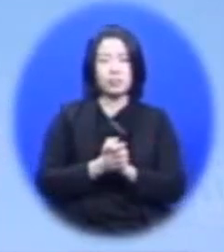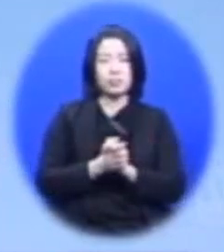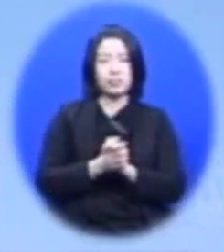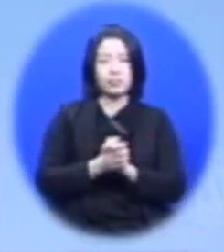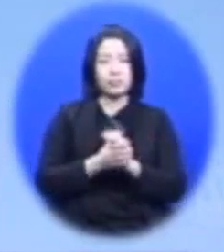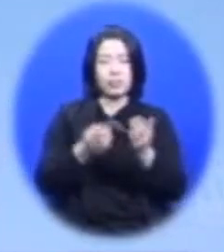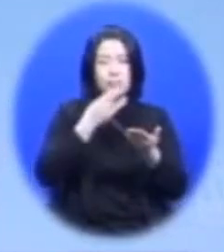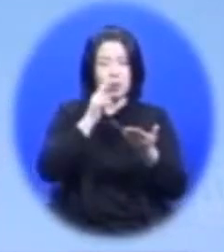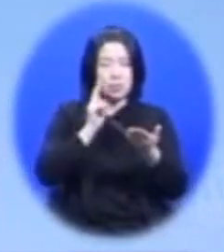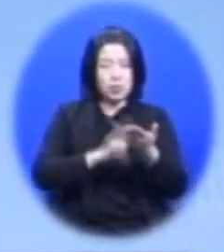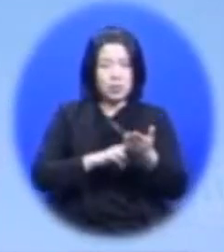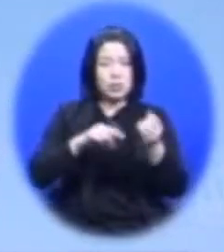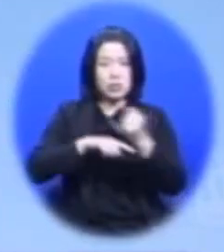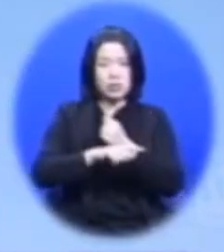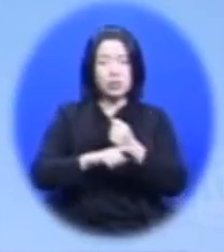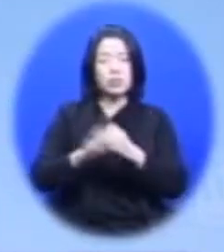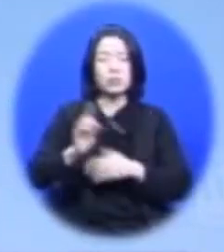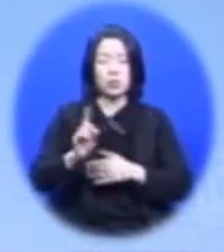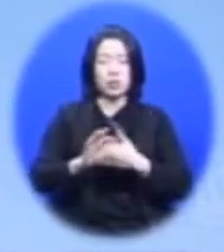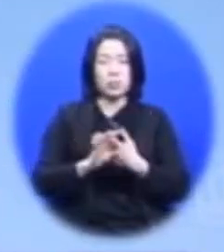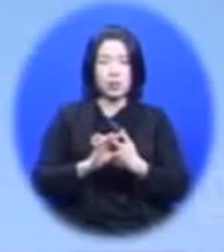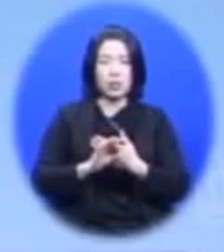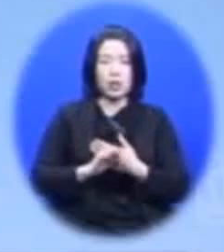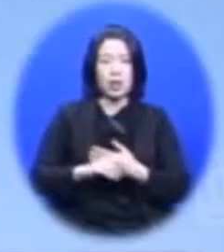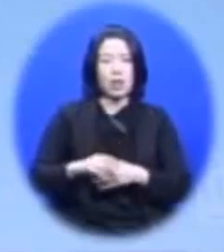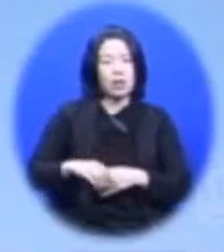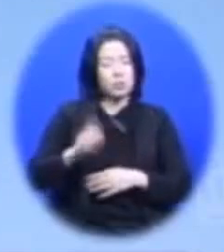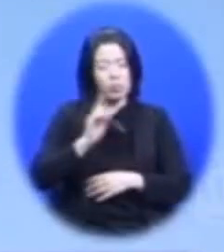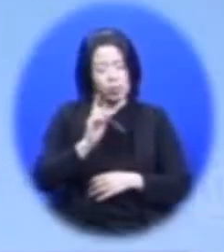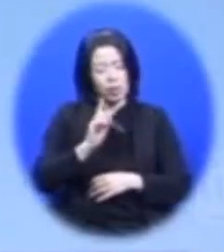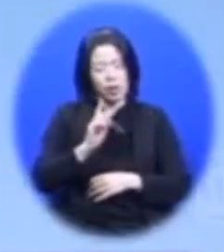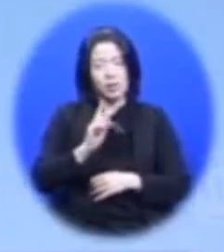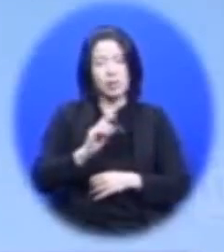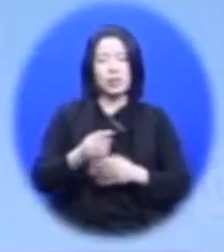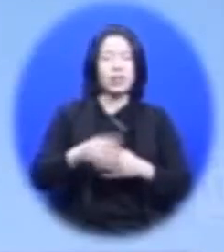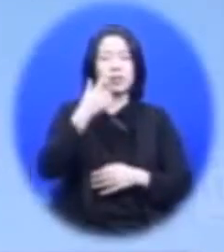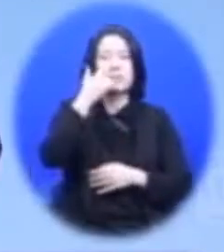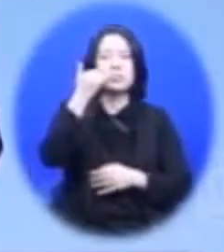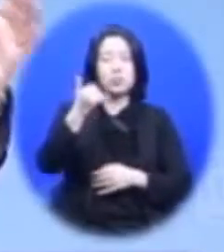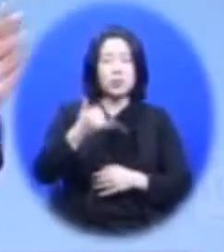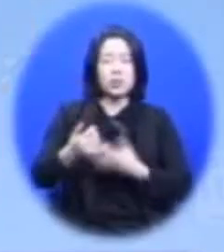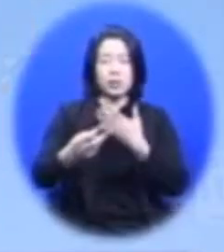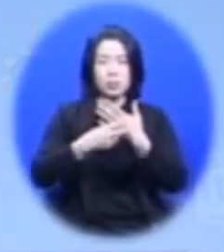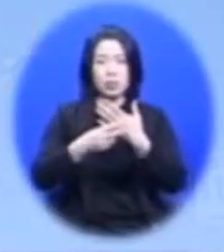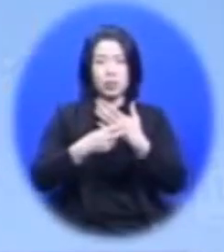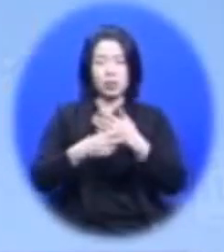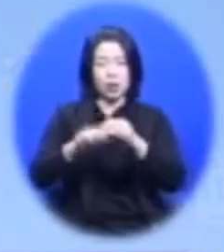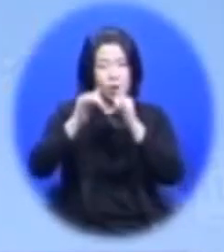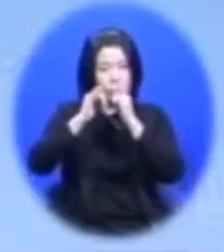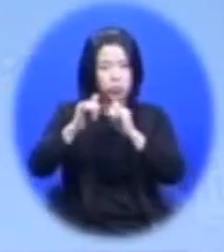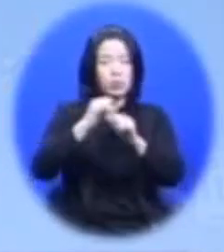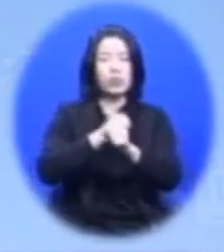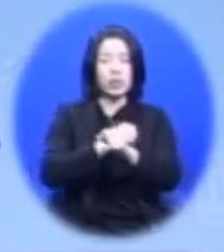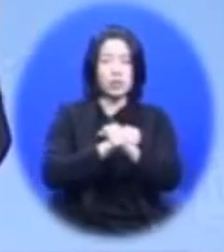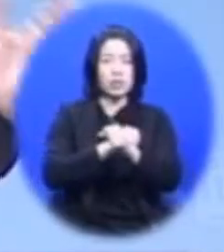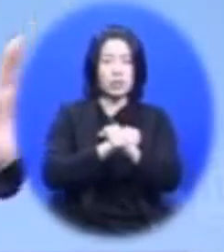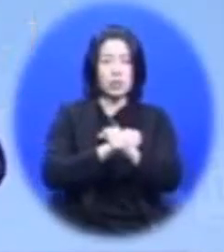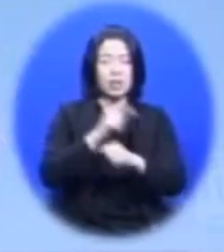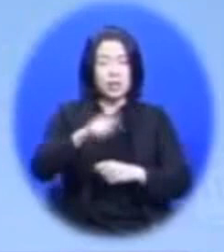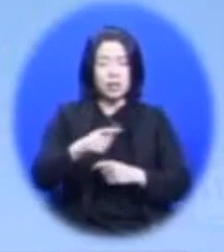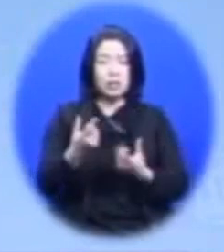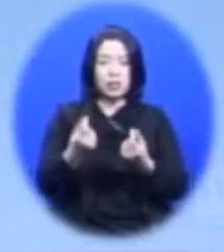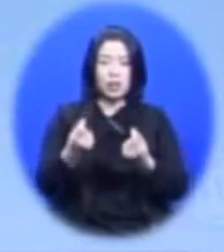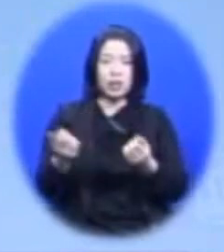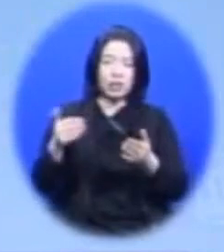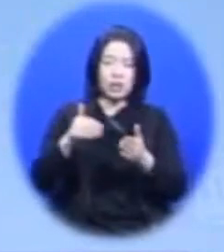편지를 쓰려고 했던 이유는 괜히 그 부모님과 병원에서 아 목사님 훌륭해서 이렇게까지